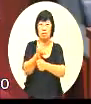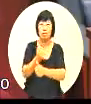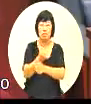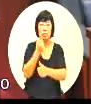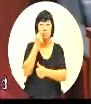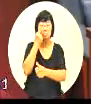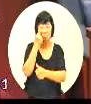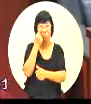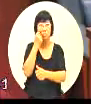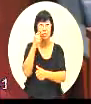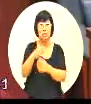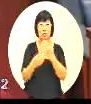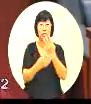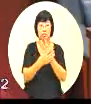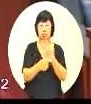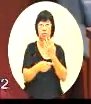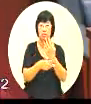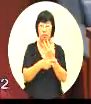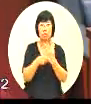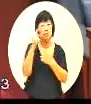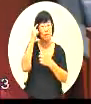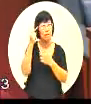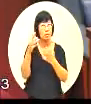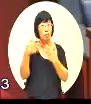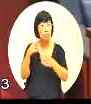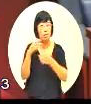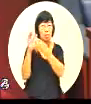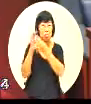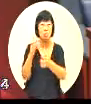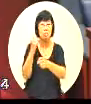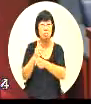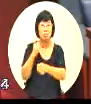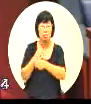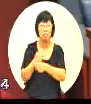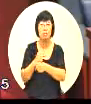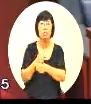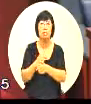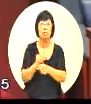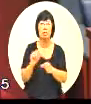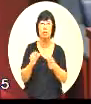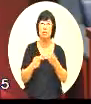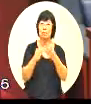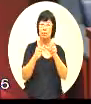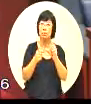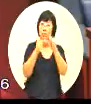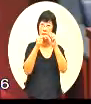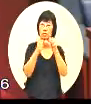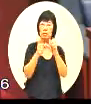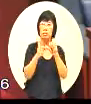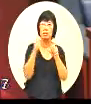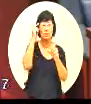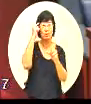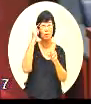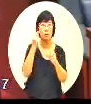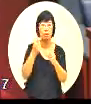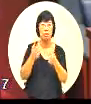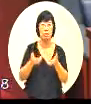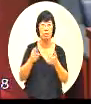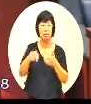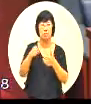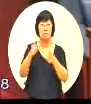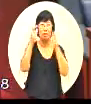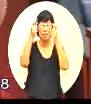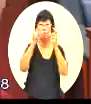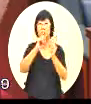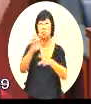这样的产业是不是应该我们要发展？那第四个，我们需要继续牺牲高雄来成就台湾吗？如果我们背负